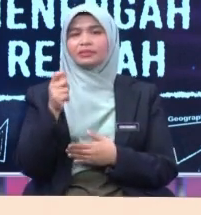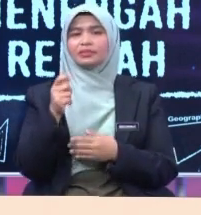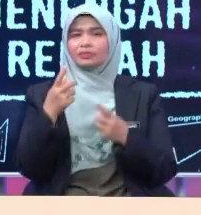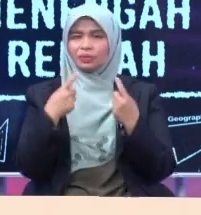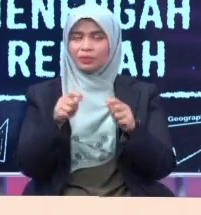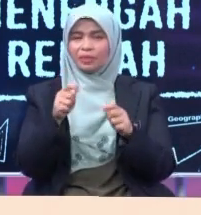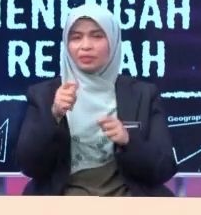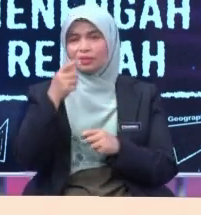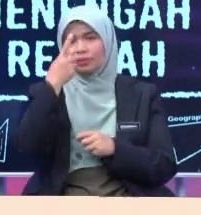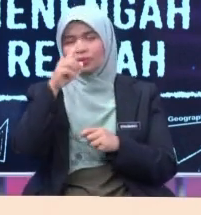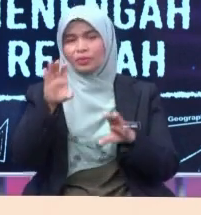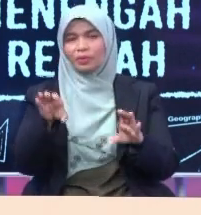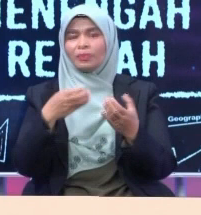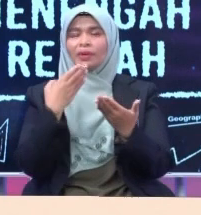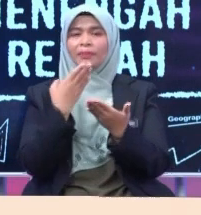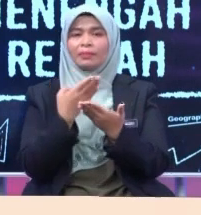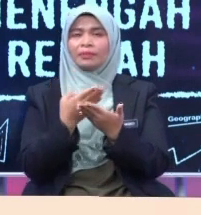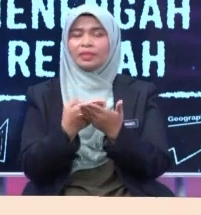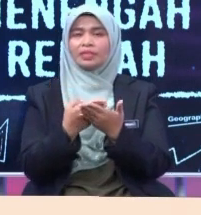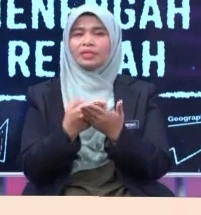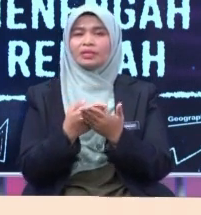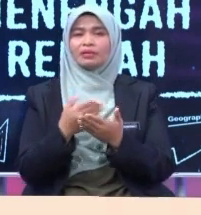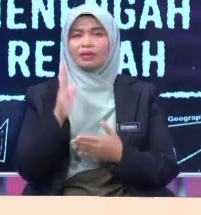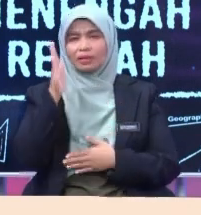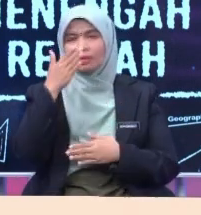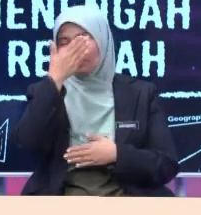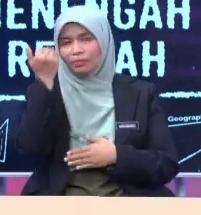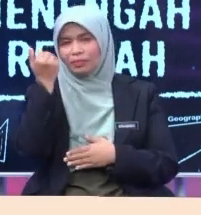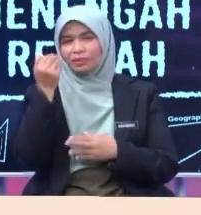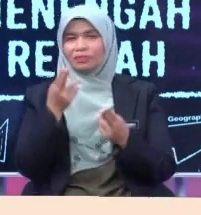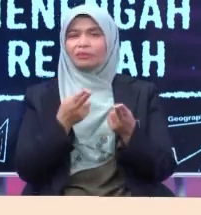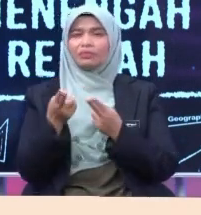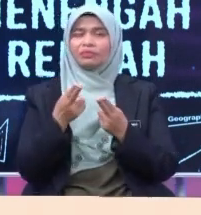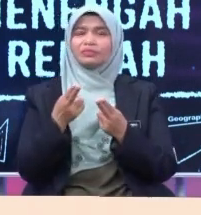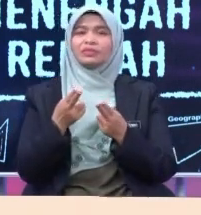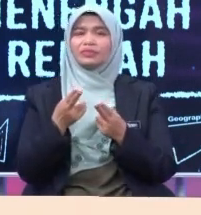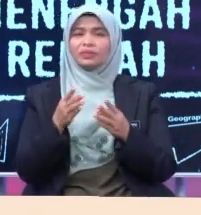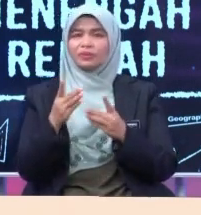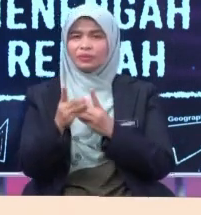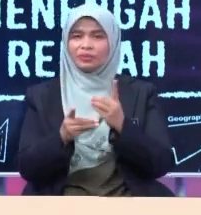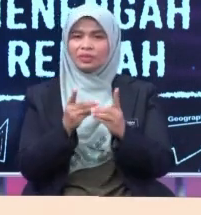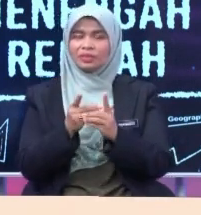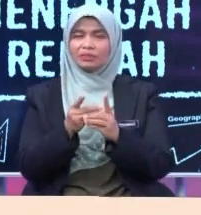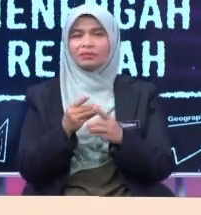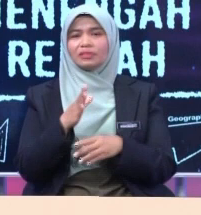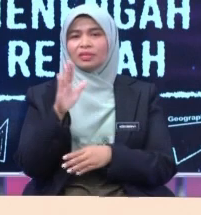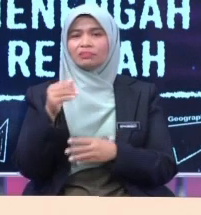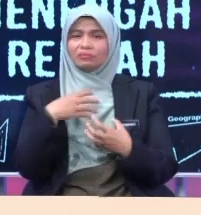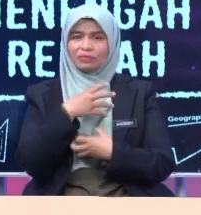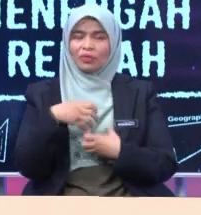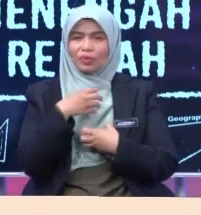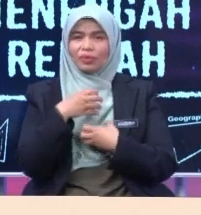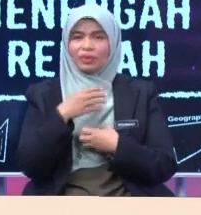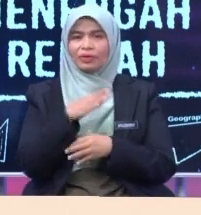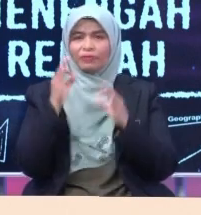cuba untuk buat baik. Dia akan lupakanlah urusan dunia yang melalaikan, yang menyeronokkan kan. Jadi dia akan